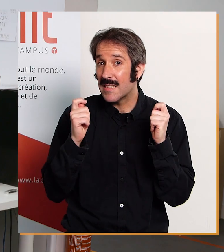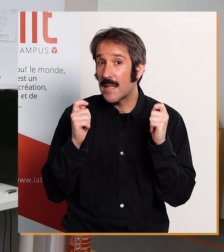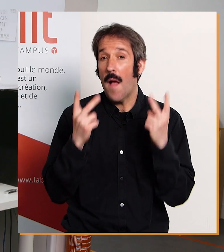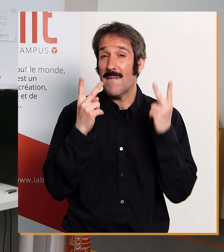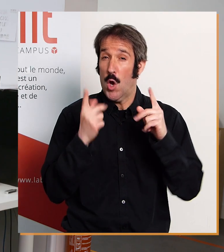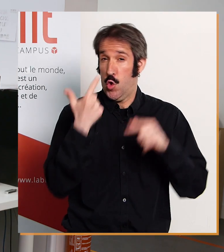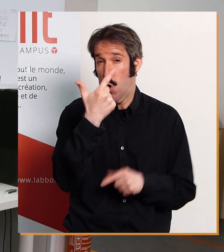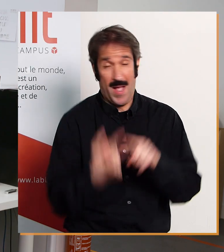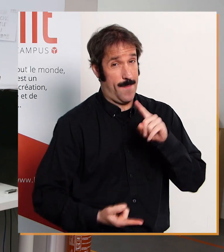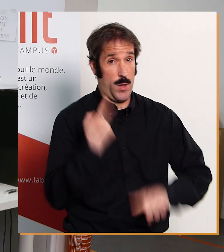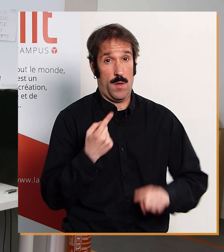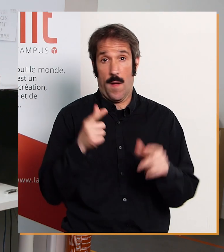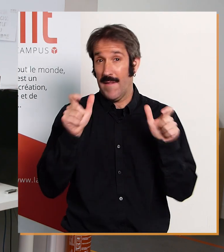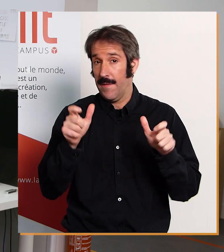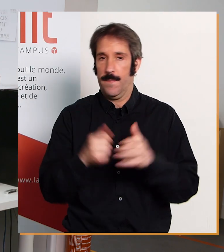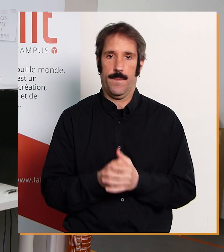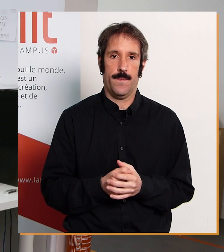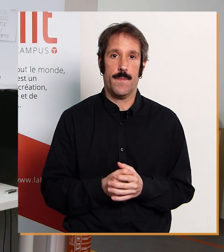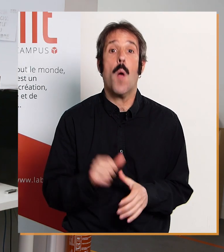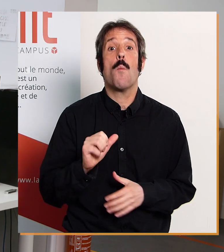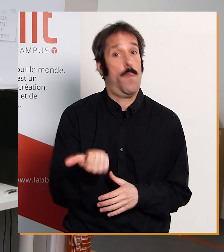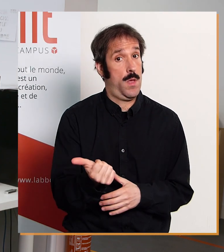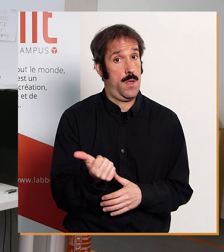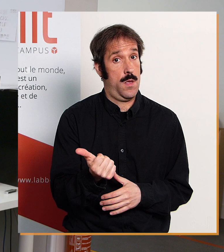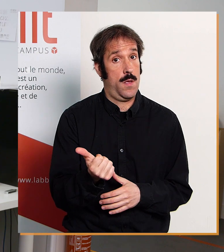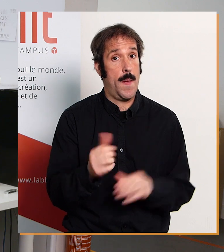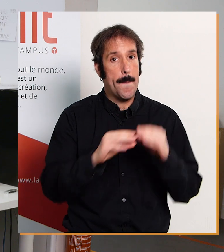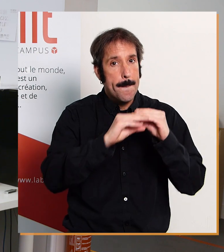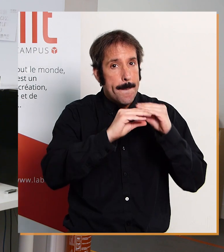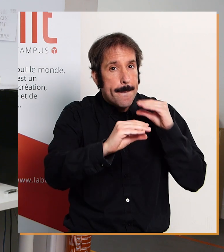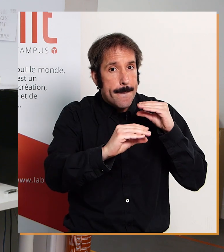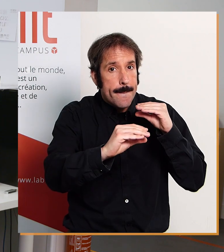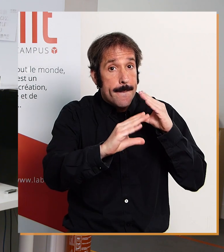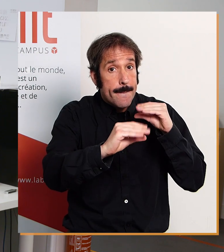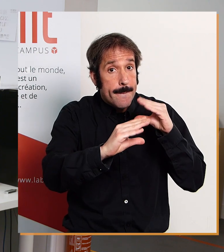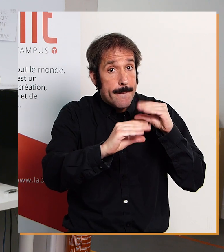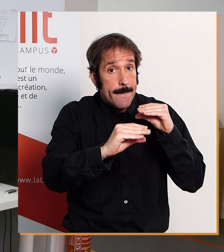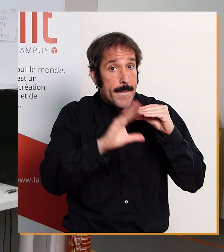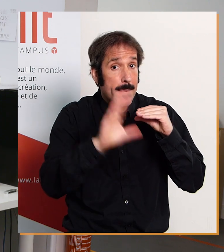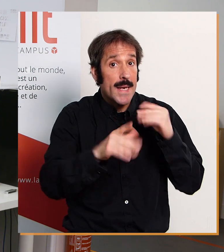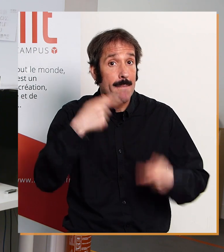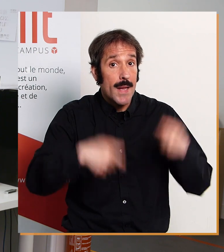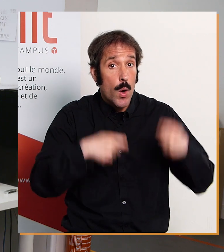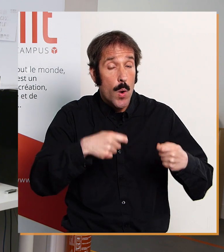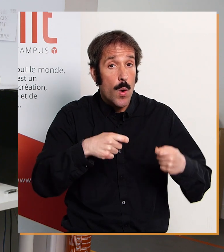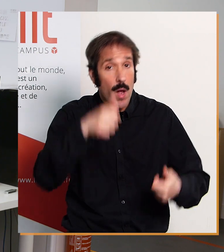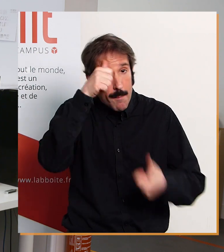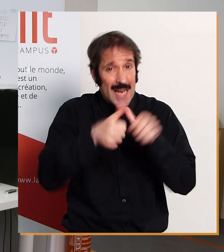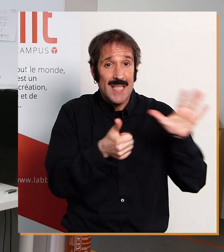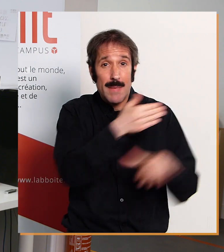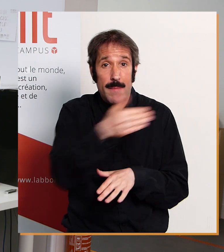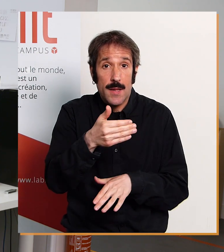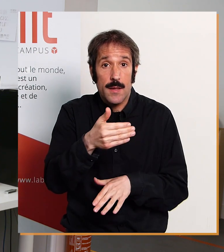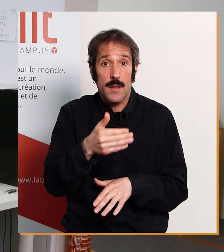Attention, deux valeurs sont très importantes à revérifier. La première, thickness, ici, correspond à l'épaisseur de mon matériau, pour rappel